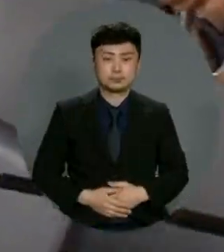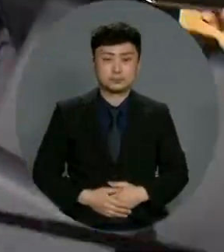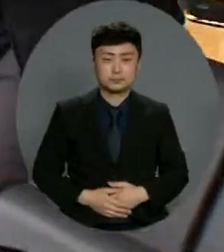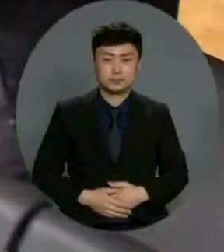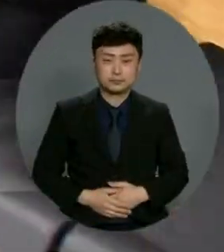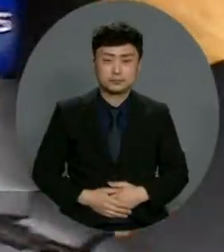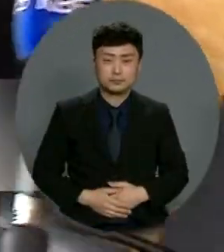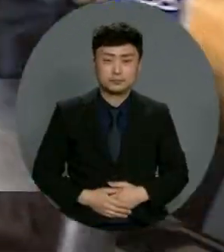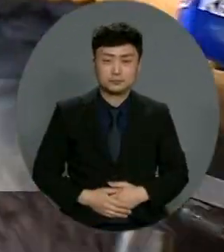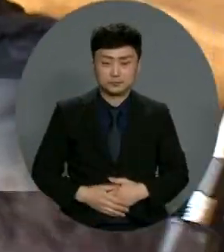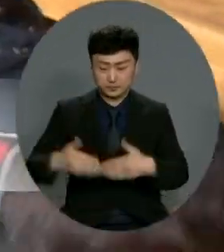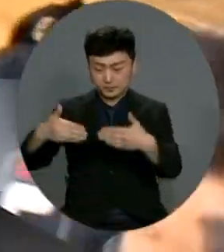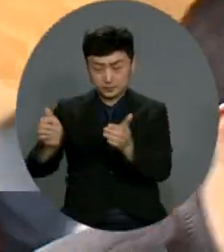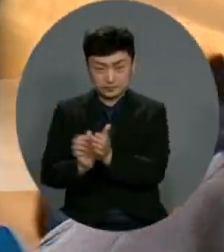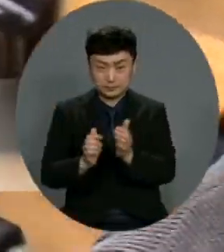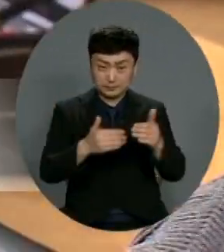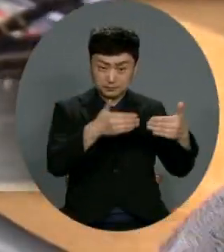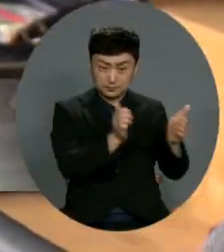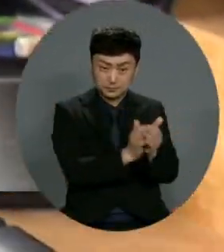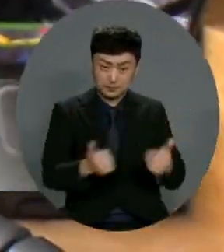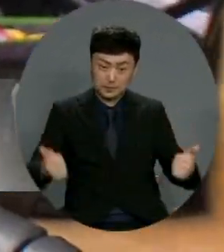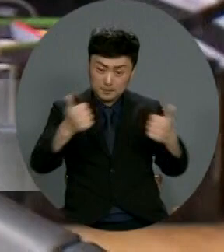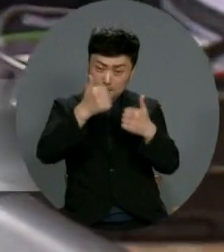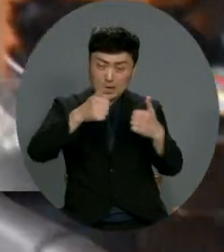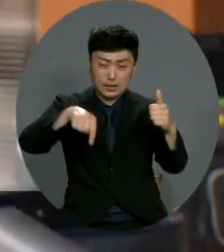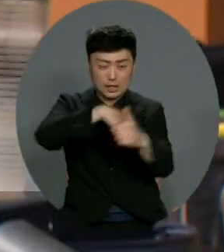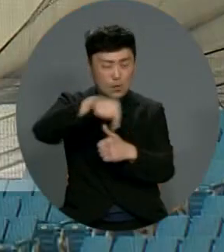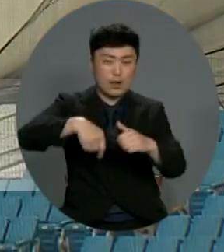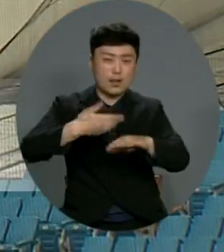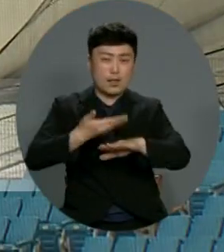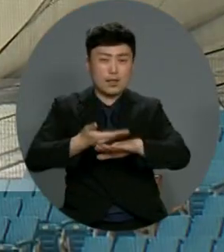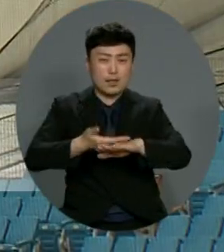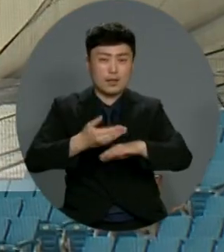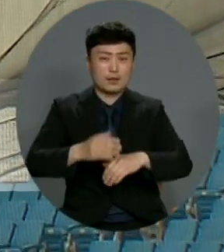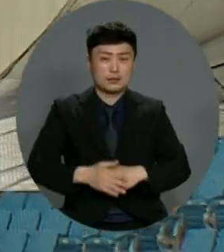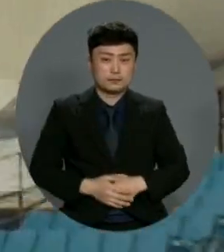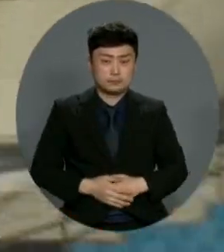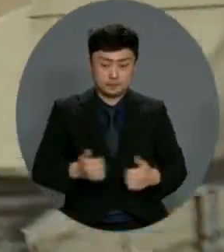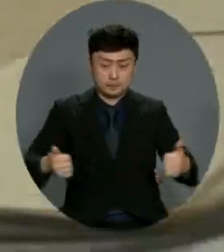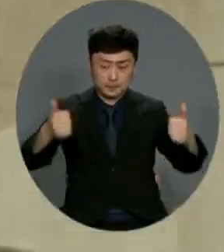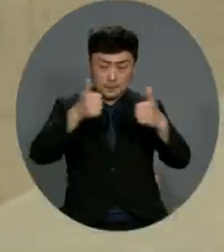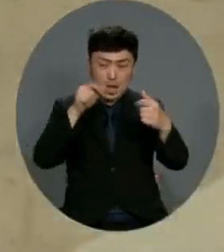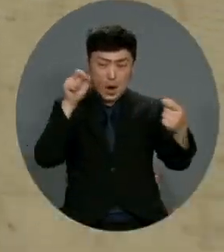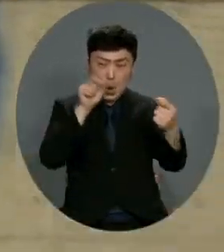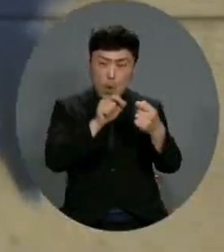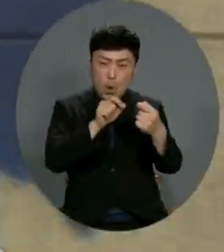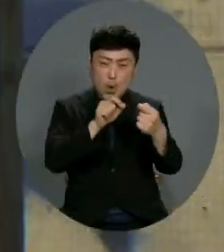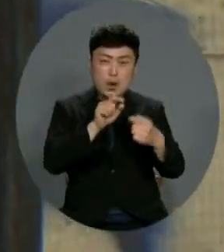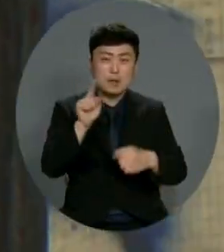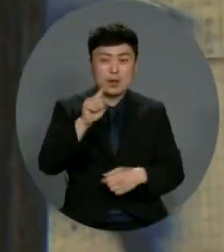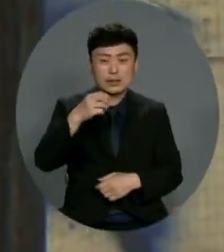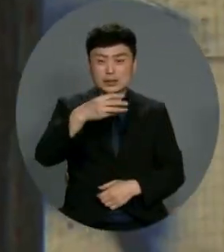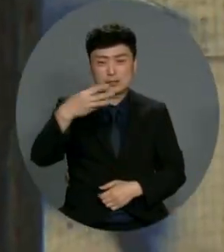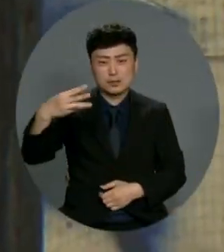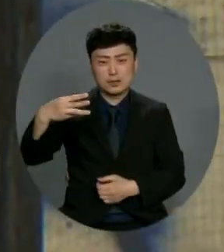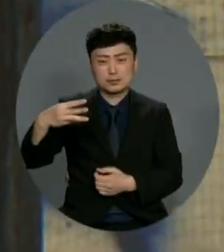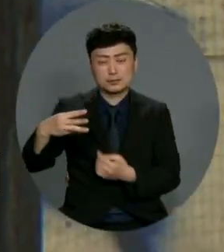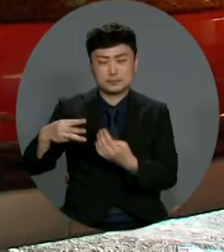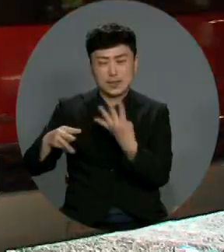풍경 속 두 팀의 현재 상황 역시 많이 다릅니다. 첫 대결을 앞둔 시점에서 삼성은